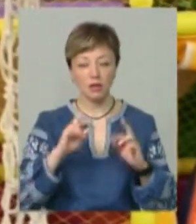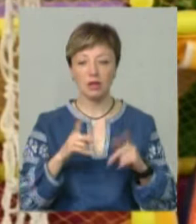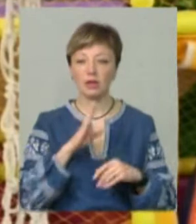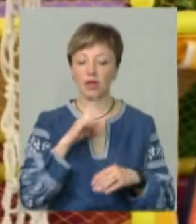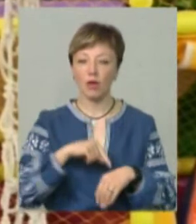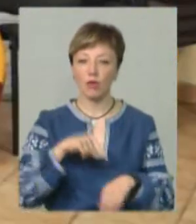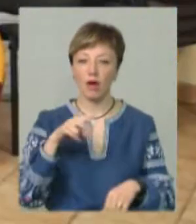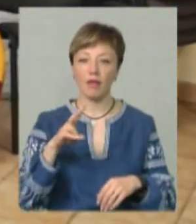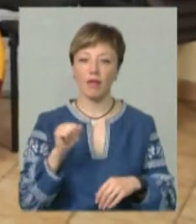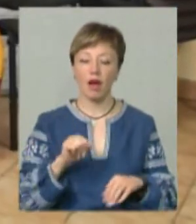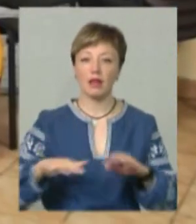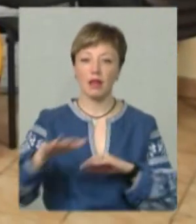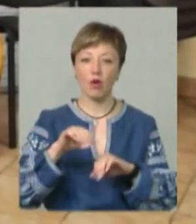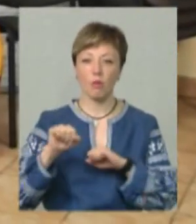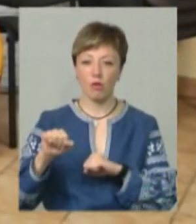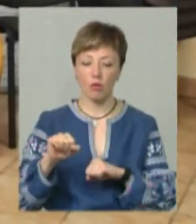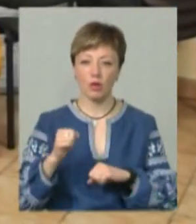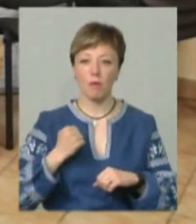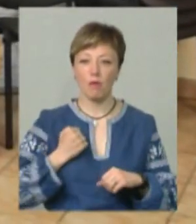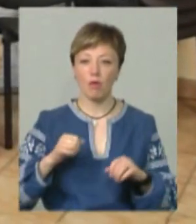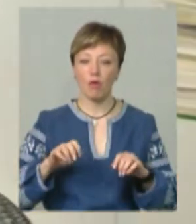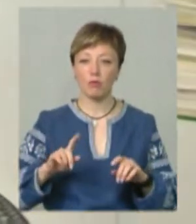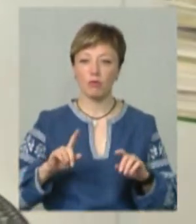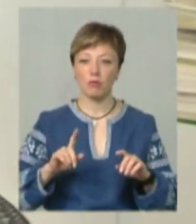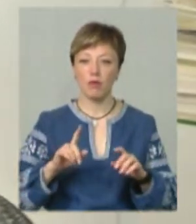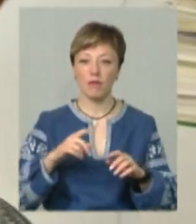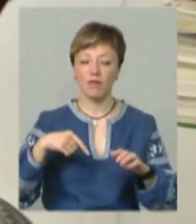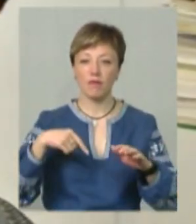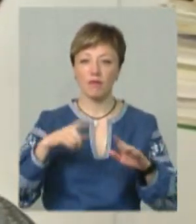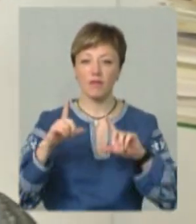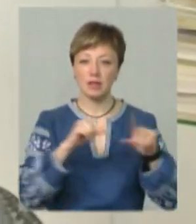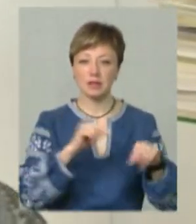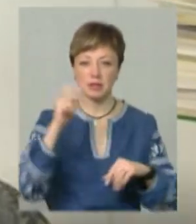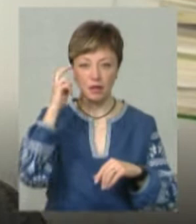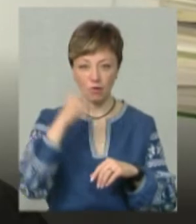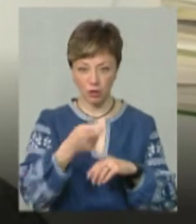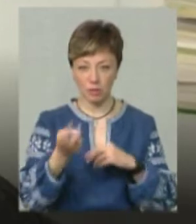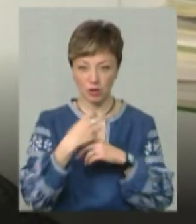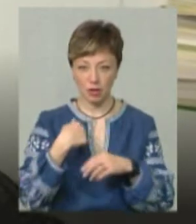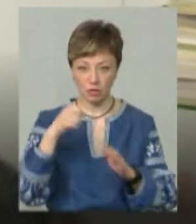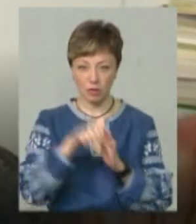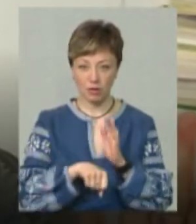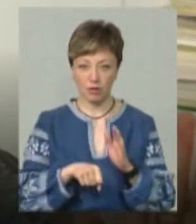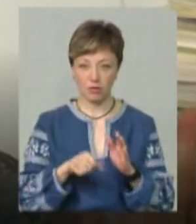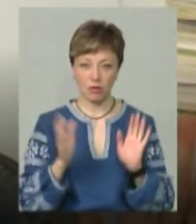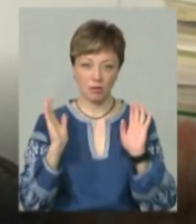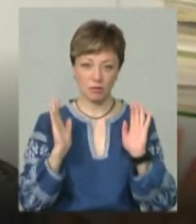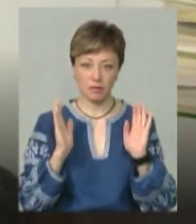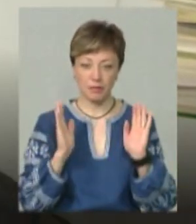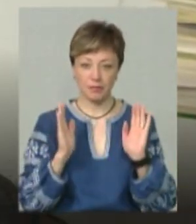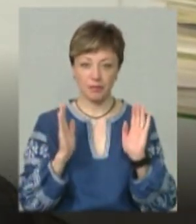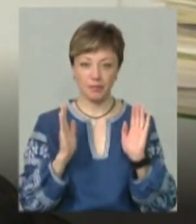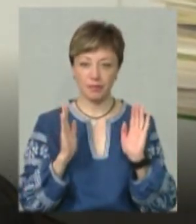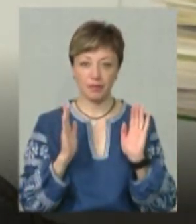Єлизавета реагувала на тероборонівця на блокпосту на виїзді зі столиці. Вони прийшли нас вбивати, він каже, господі.